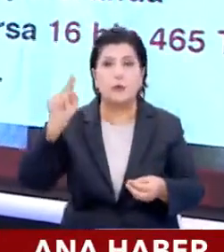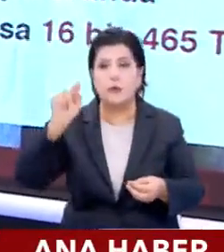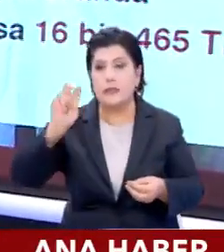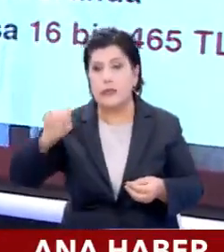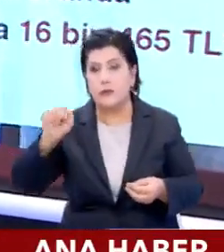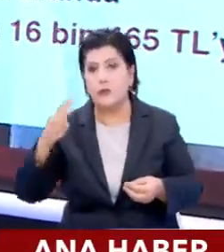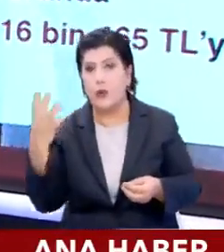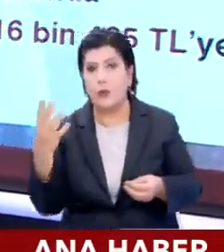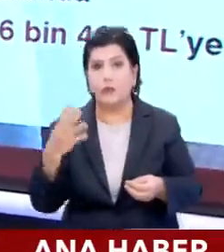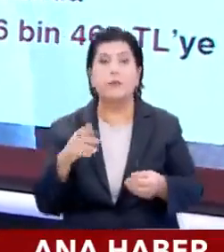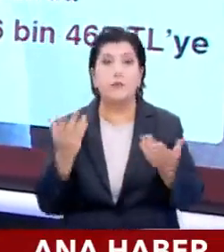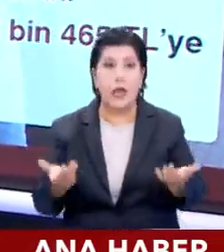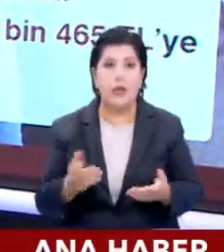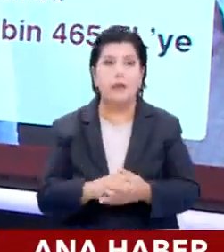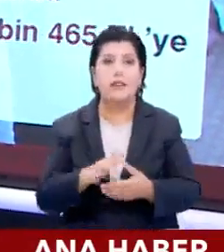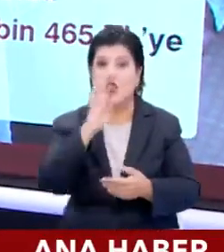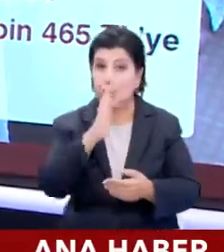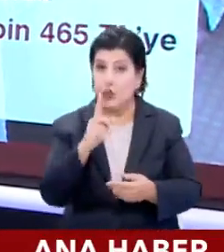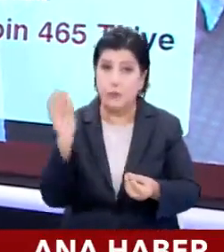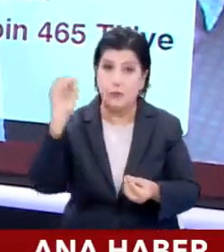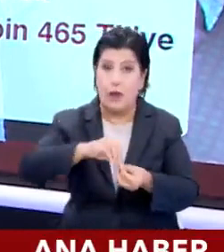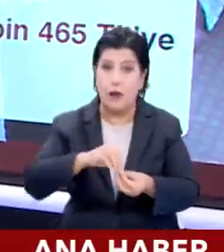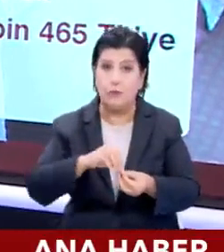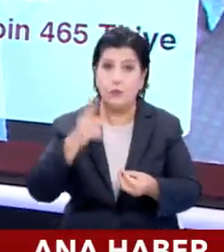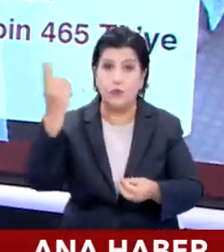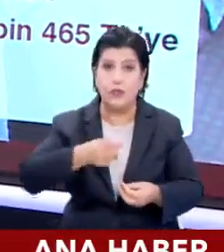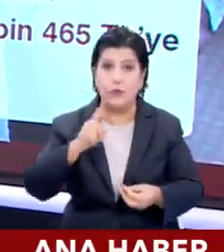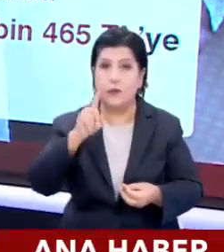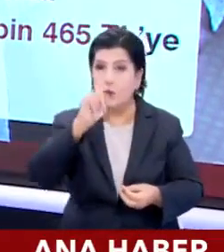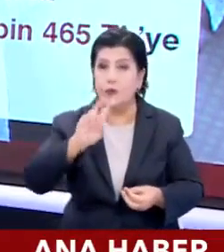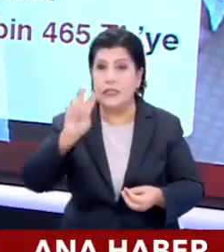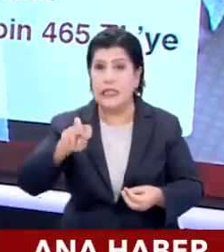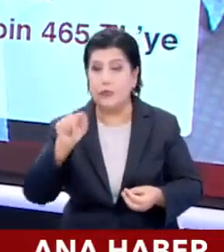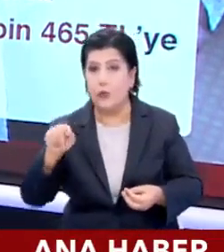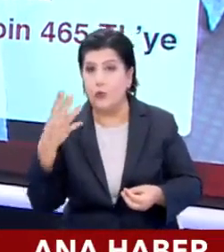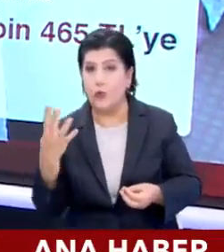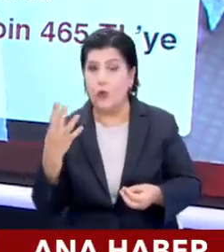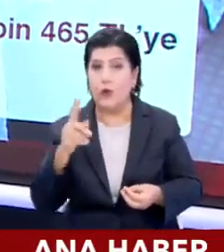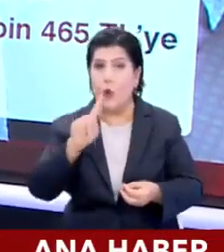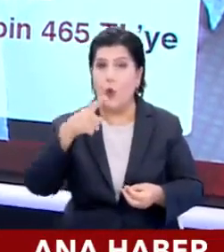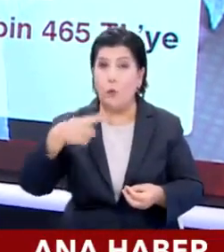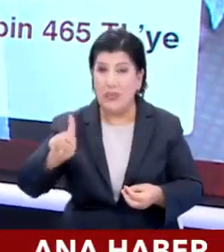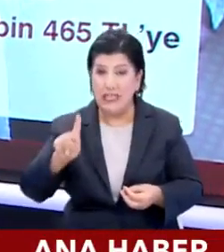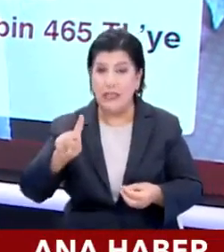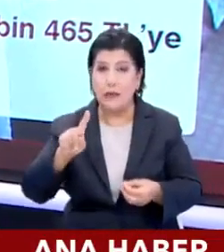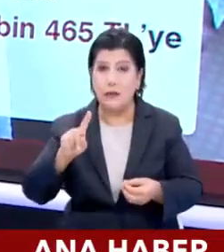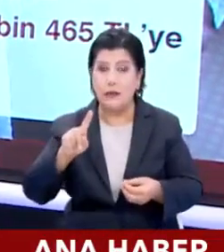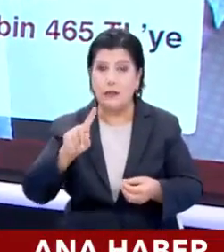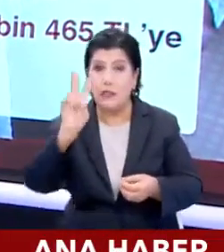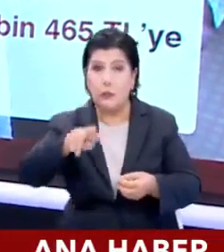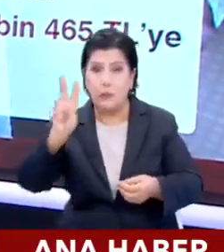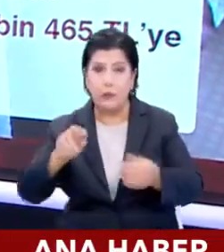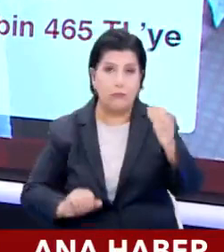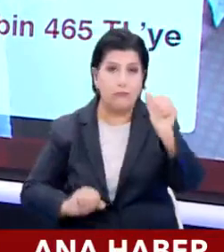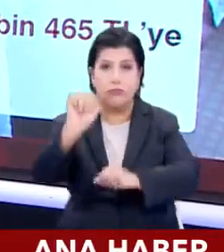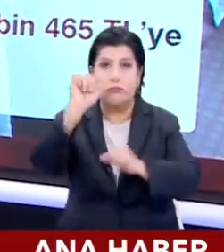%108.4 Yani ciddi bir artış durumu yüzde 108.4 10.000 liradan bir anda 22